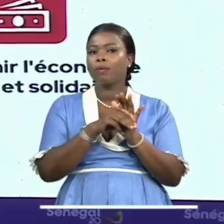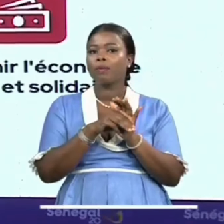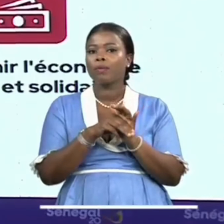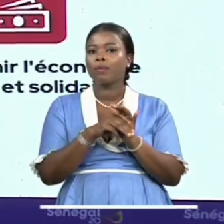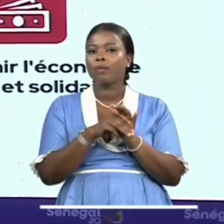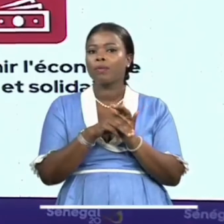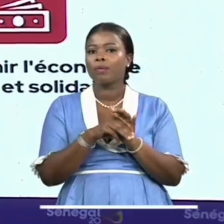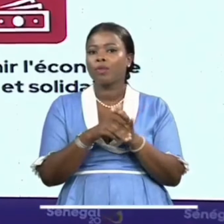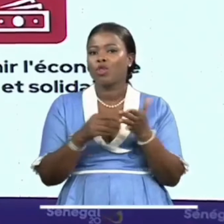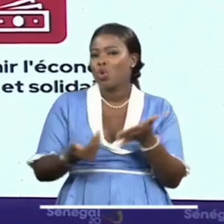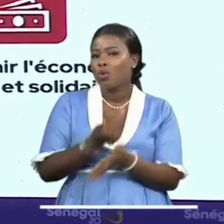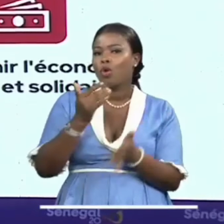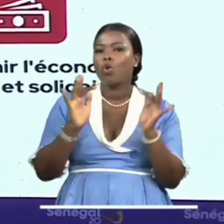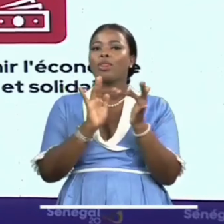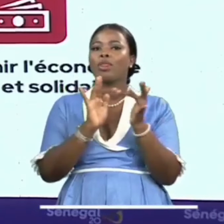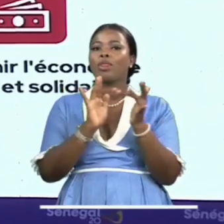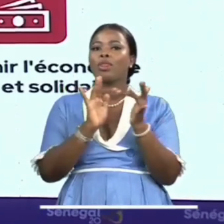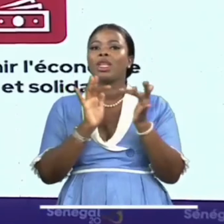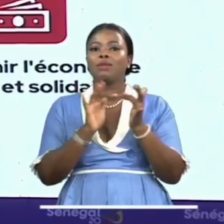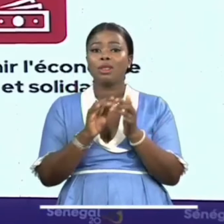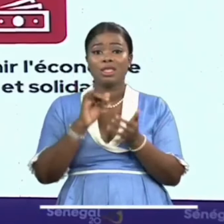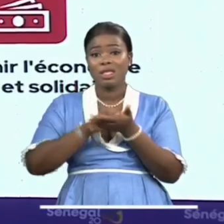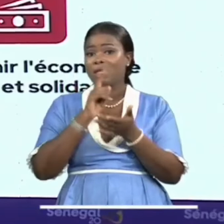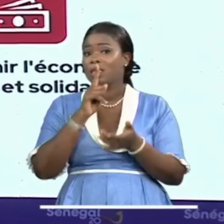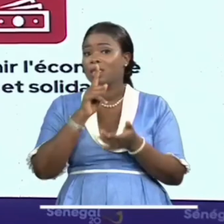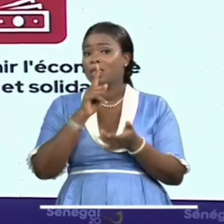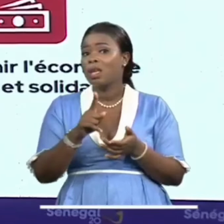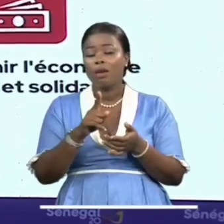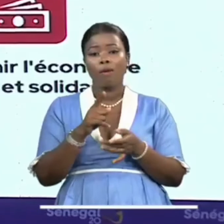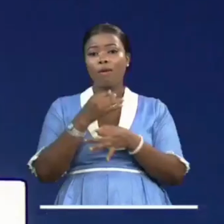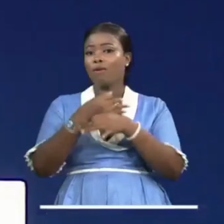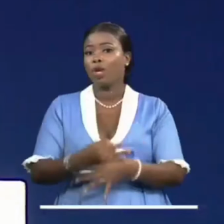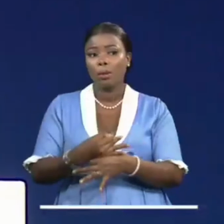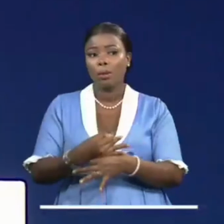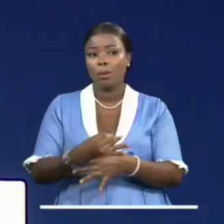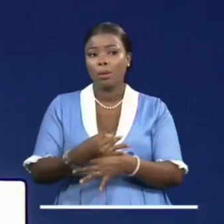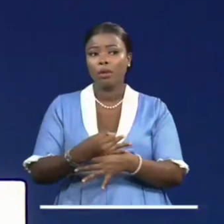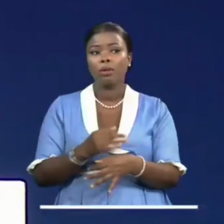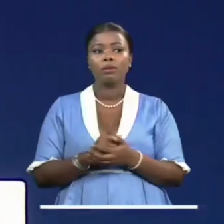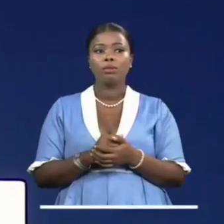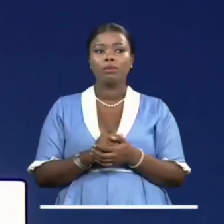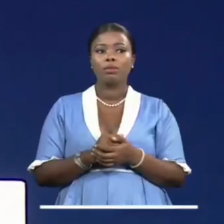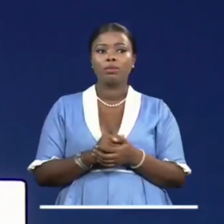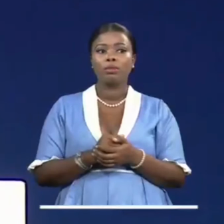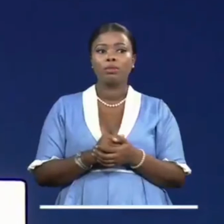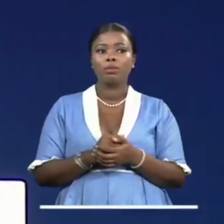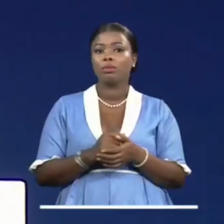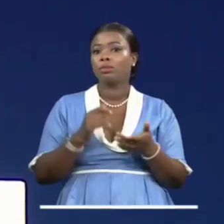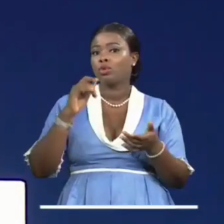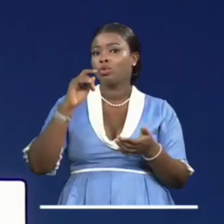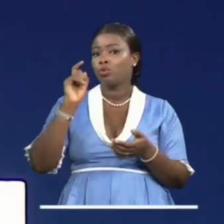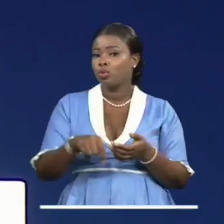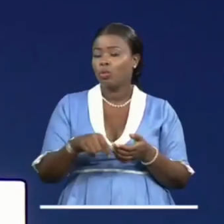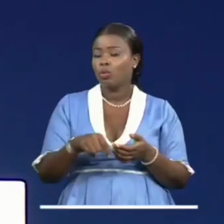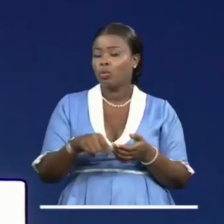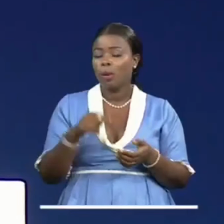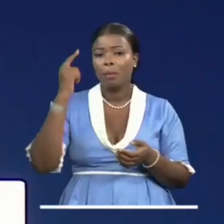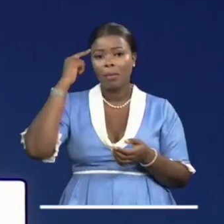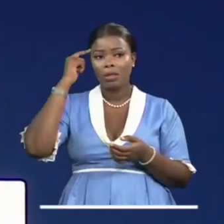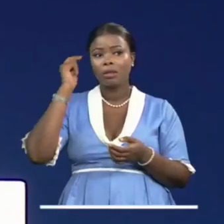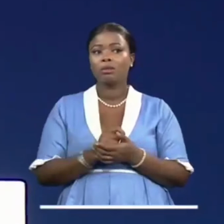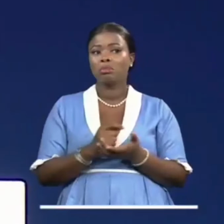connectivité c'est fondamental que les infrastruct de connectivité soient pensé de façon intelligente qu' qu'ell puissent